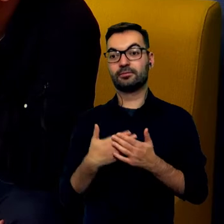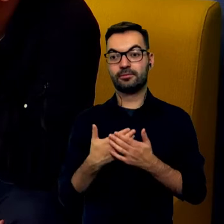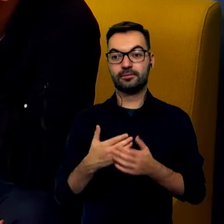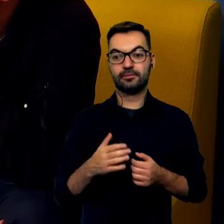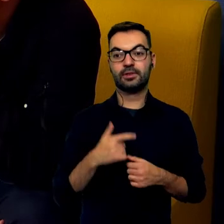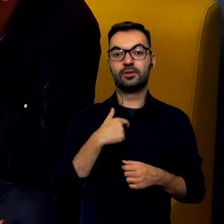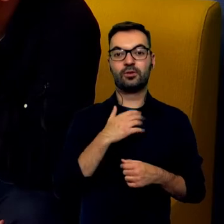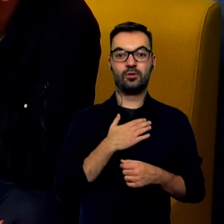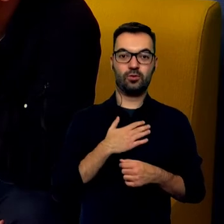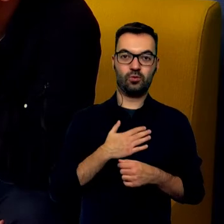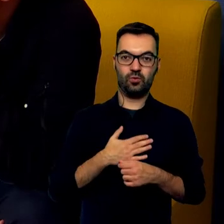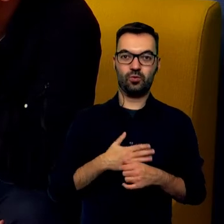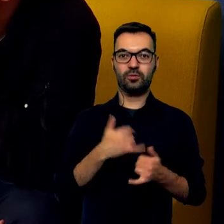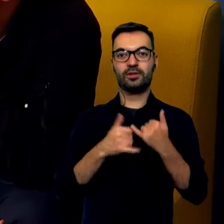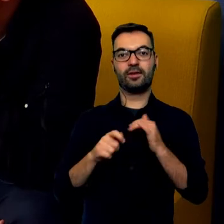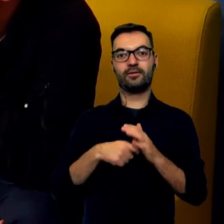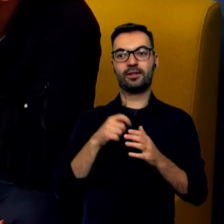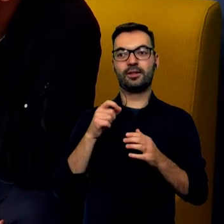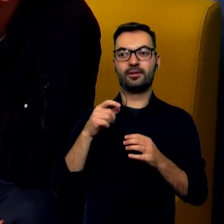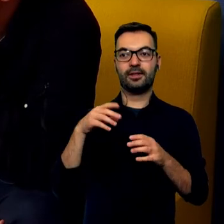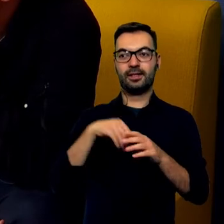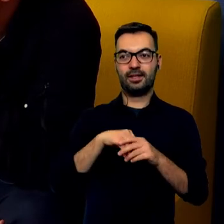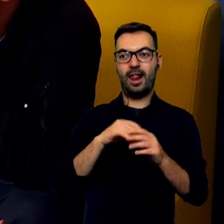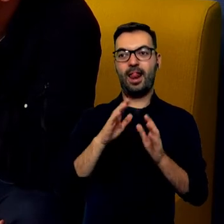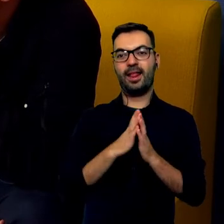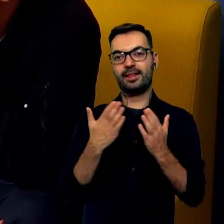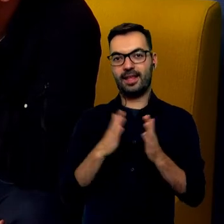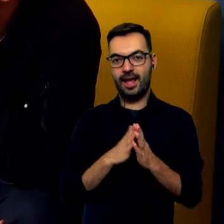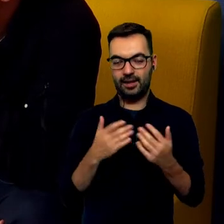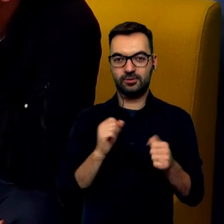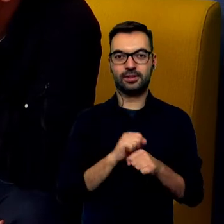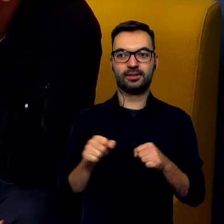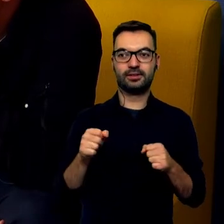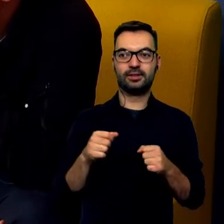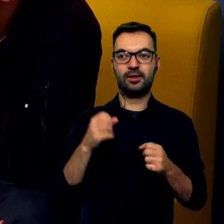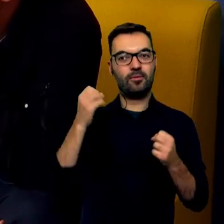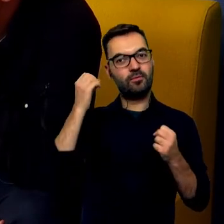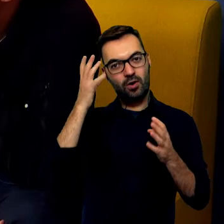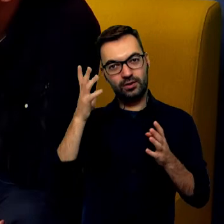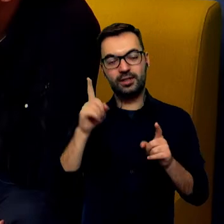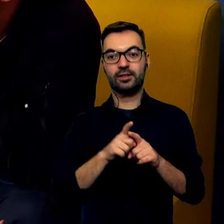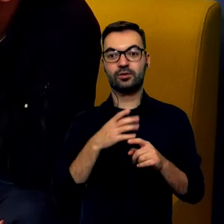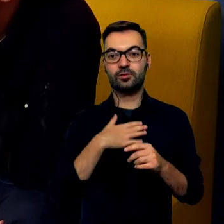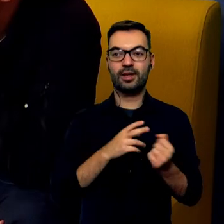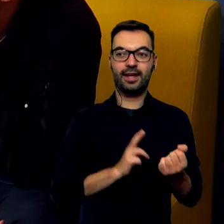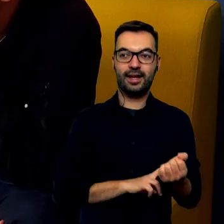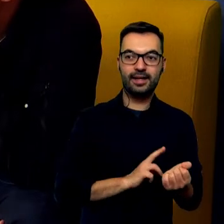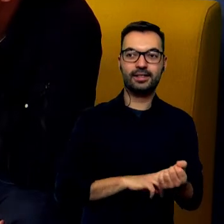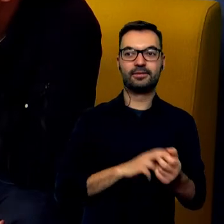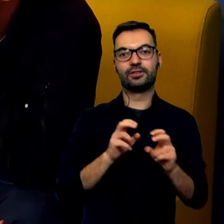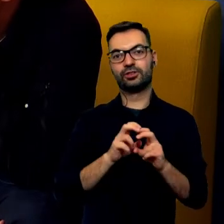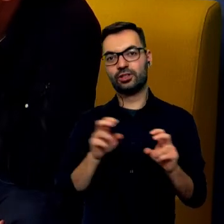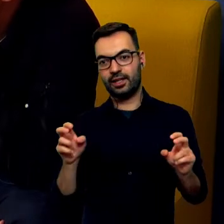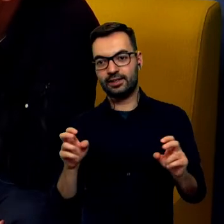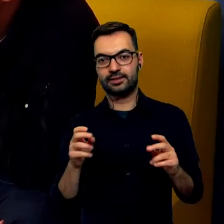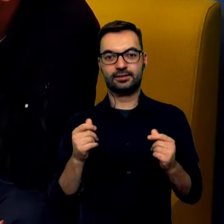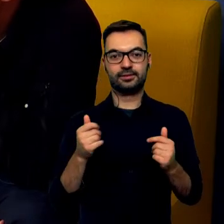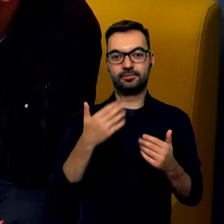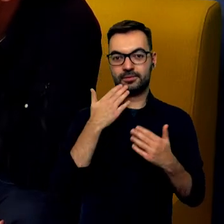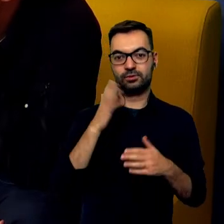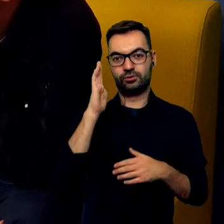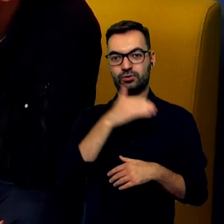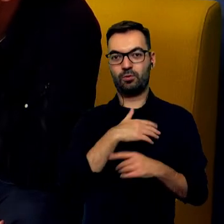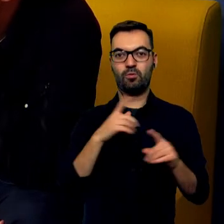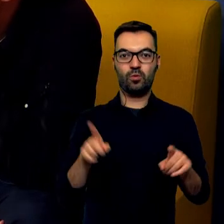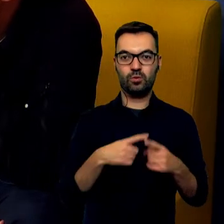więc ja lubię w filmie literaturę, lubię mądrość, ale też lubię rytm, czas, to co wyniosłem